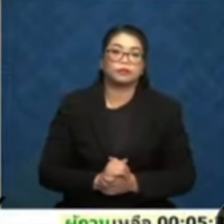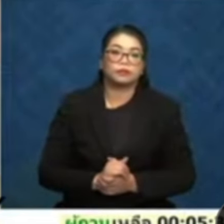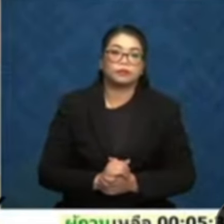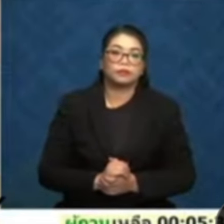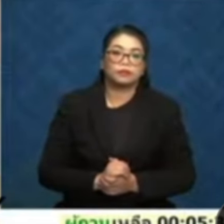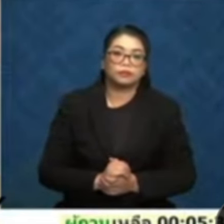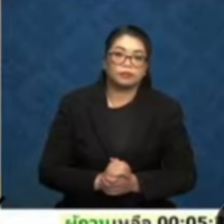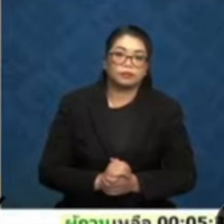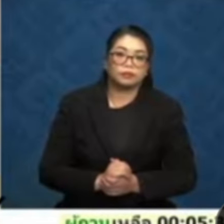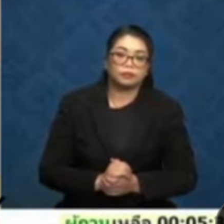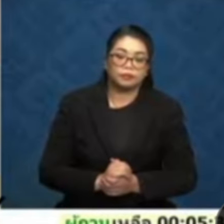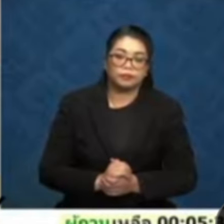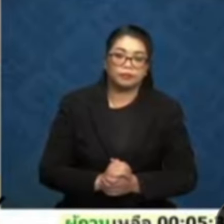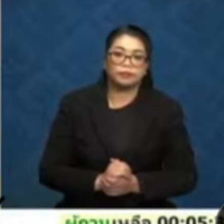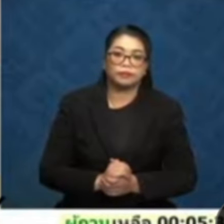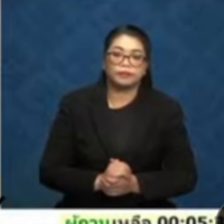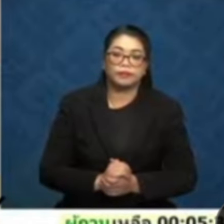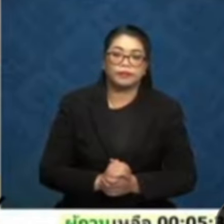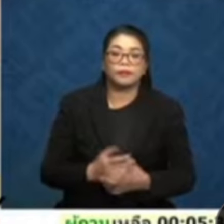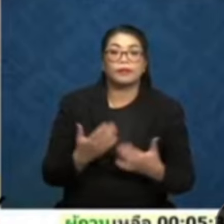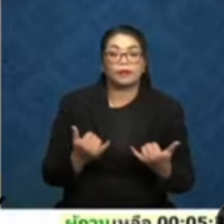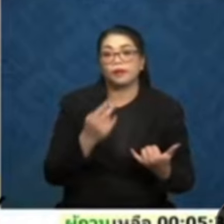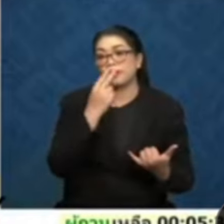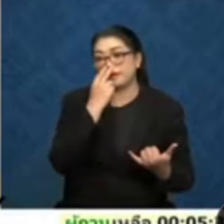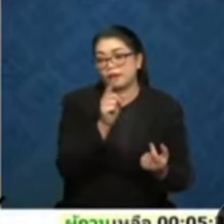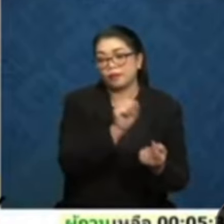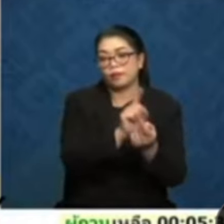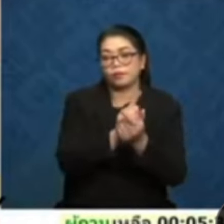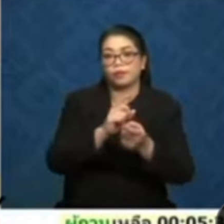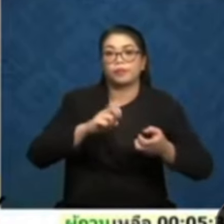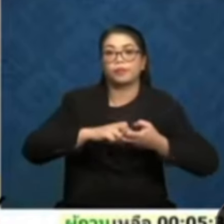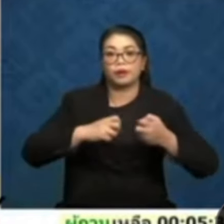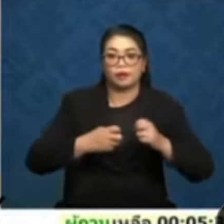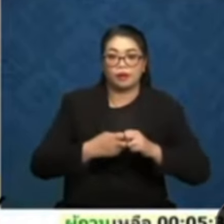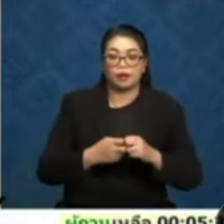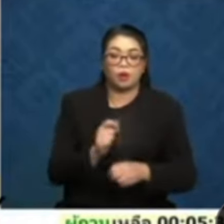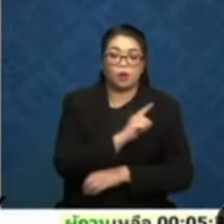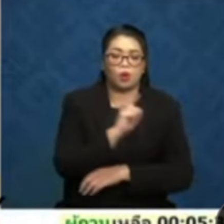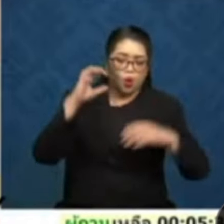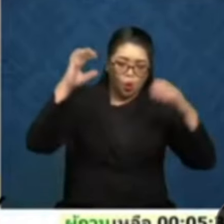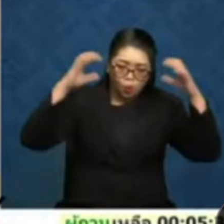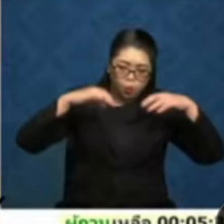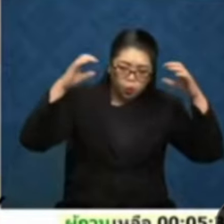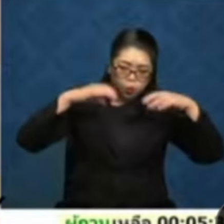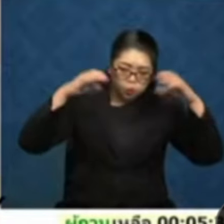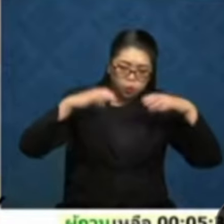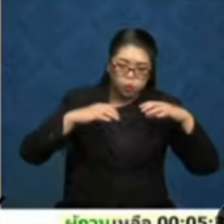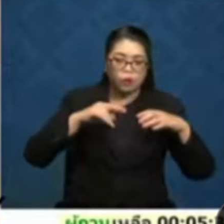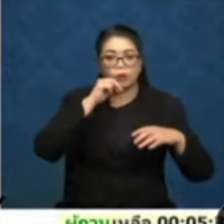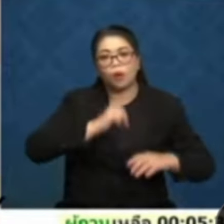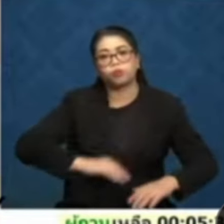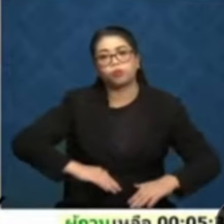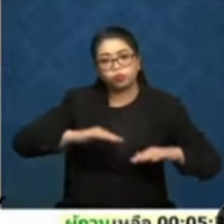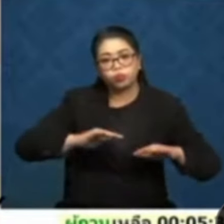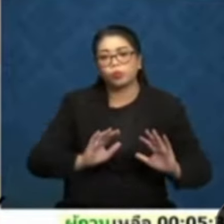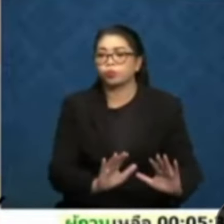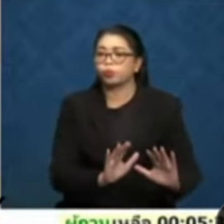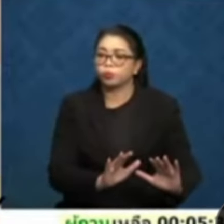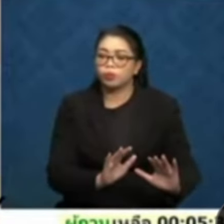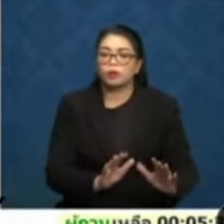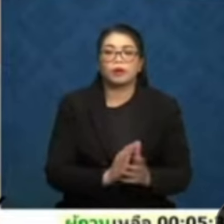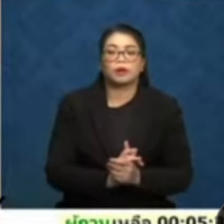ทีกับสถานการณ์ที่เกิดขึ้นงั้นเราจะเห็นว่าในวันที่มีฝนตกใหม่ๆนะคะมีน้ำท่วมขัง